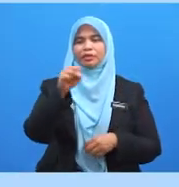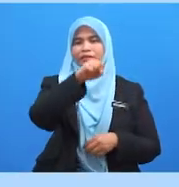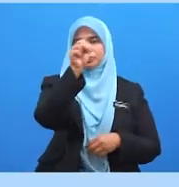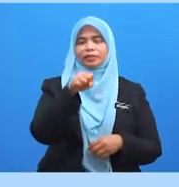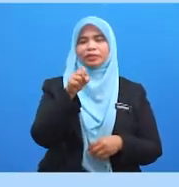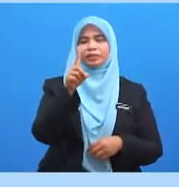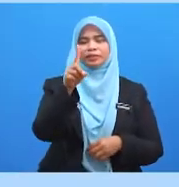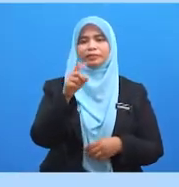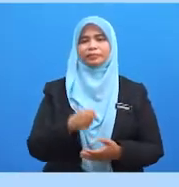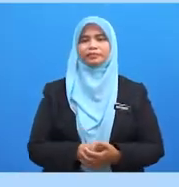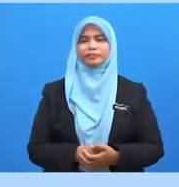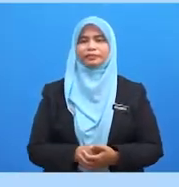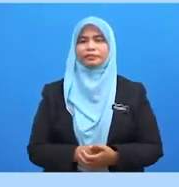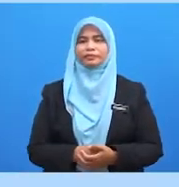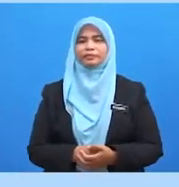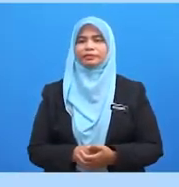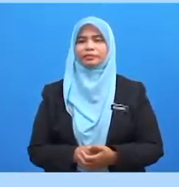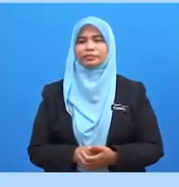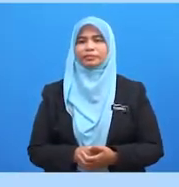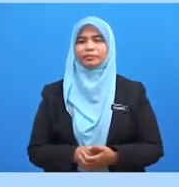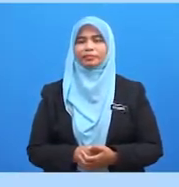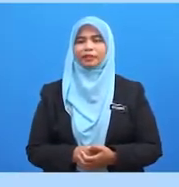Soalan yang pertama.